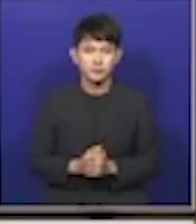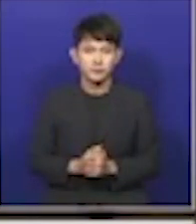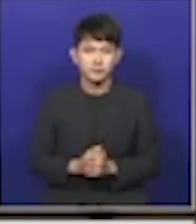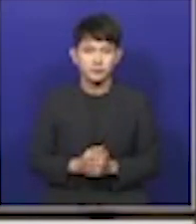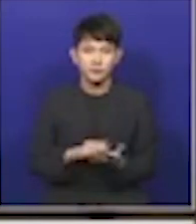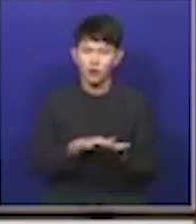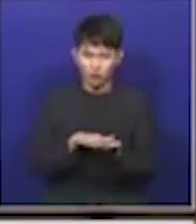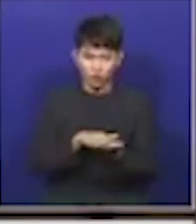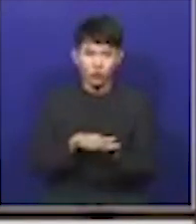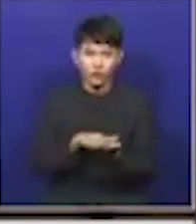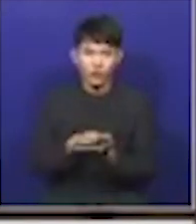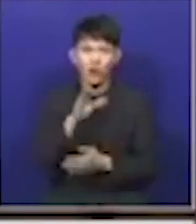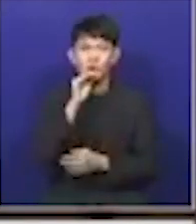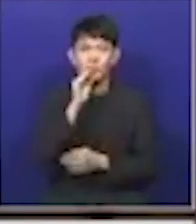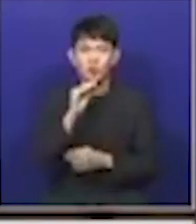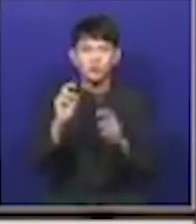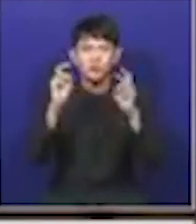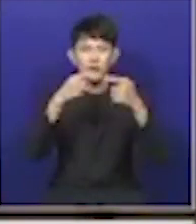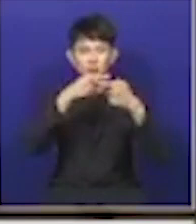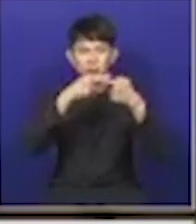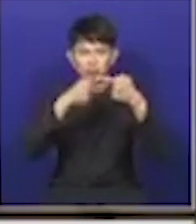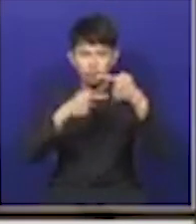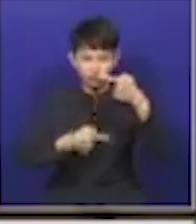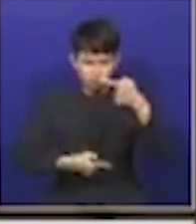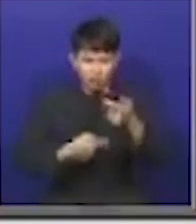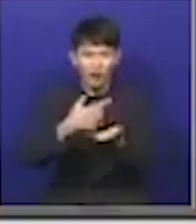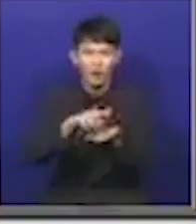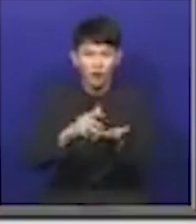ครับขอโทษจริงๆที่ต้องพูดเรื่องเหล่านี้ฮะ